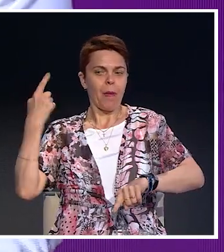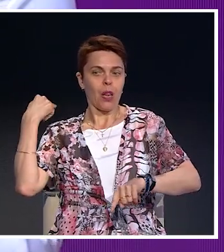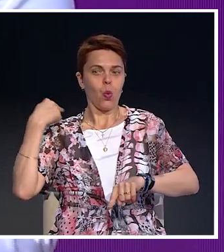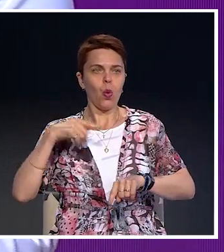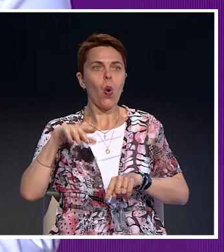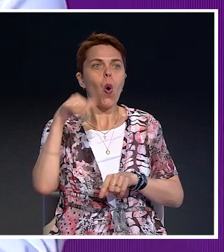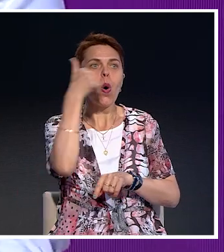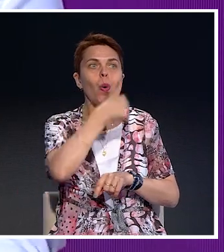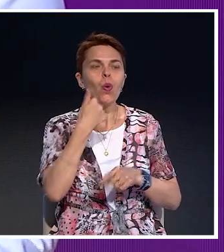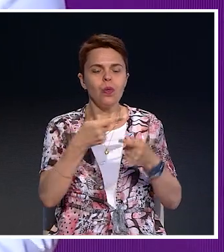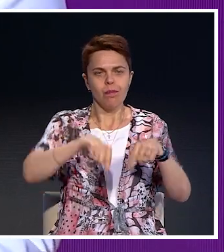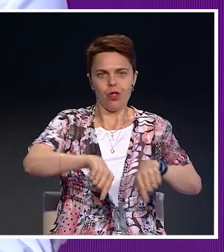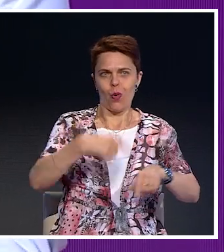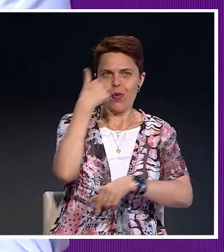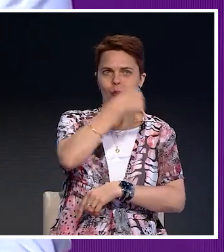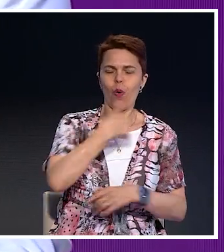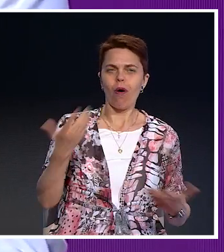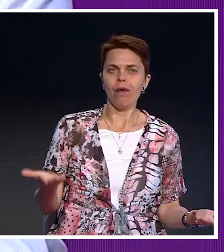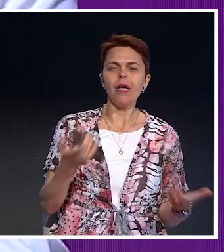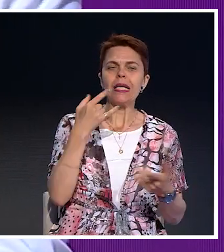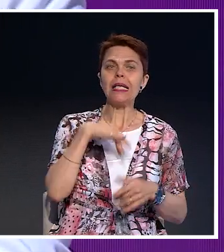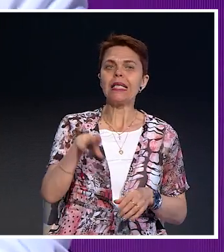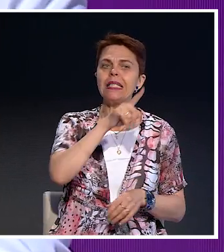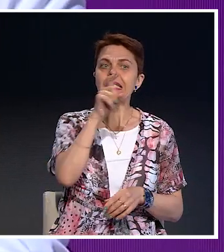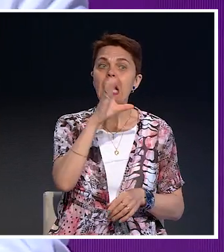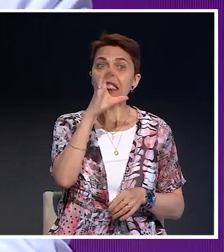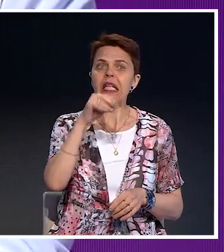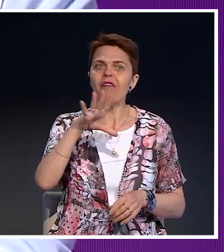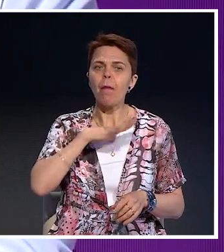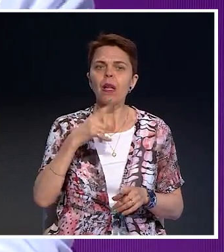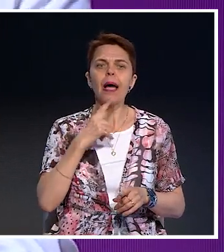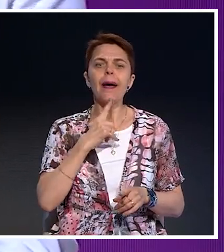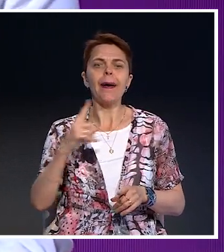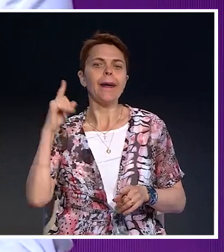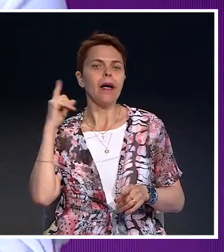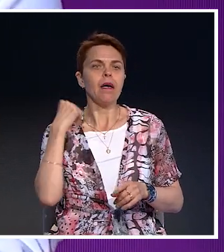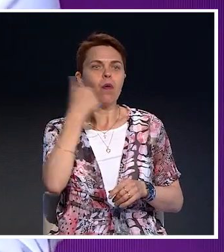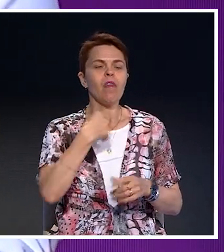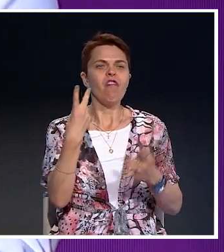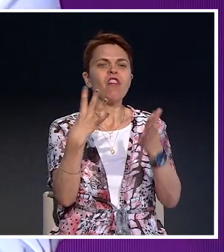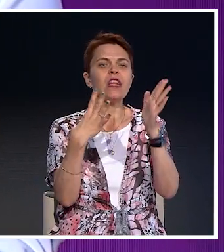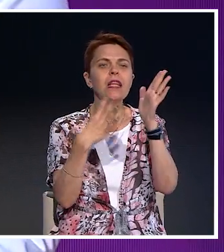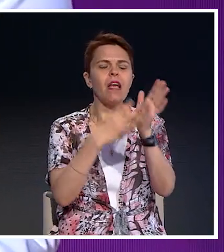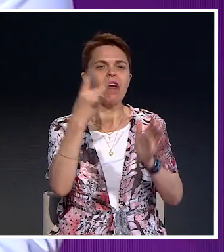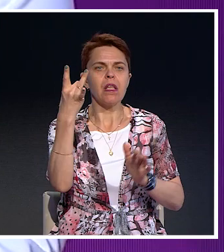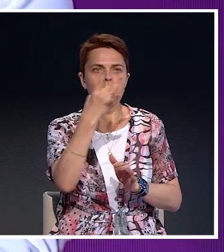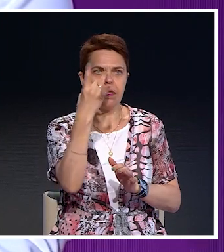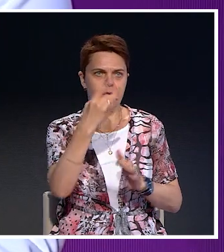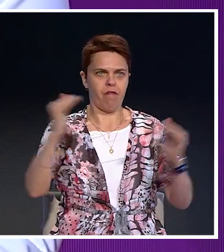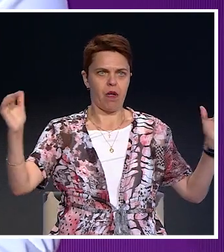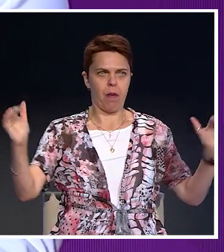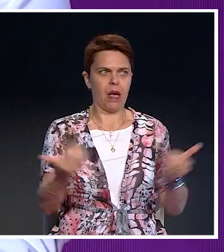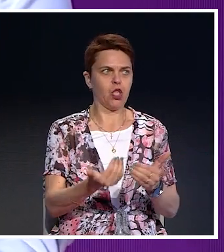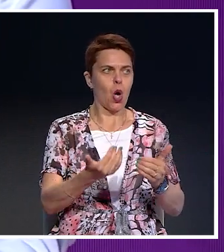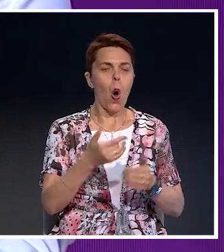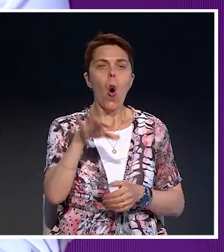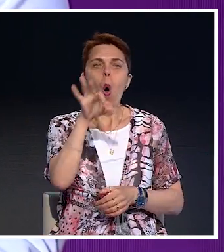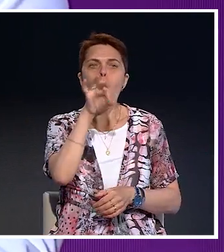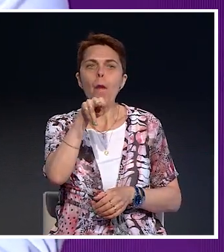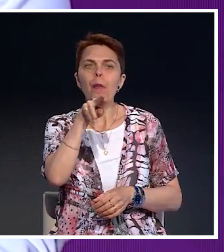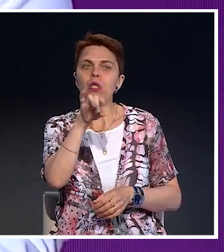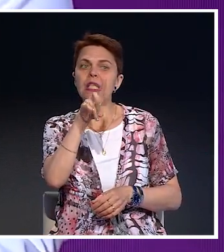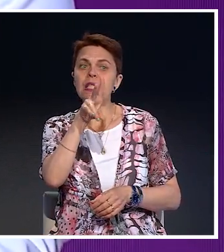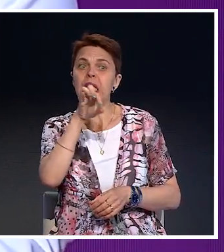по липень цього року. І застава значно менша, ніж була рік тому, в 9 разів. В тому числі завдяки